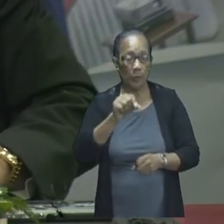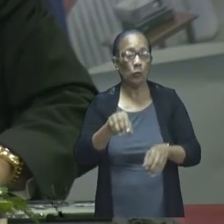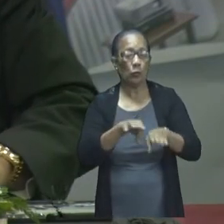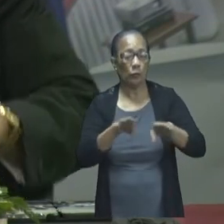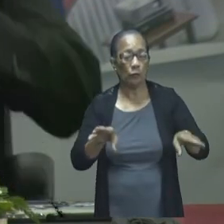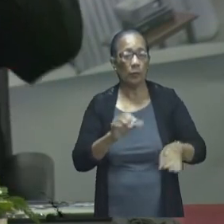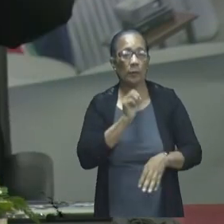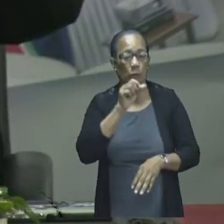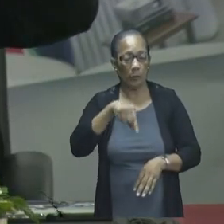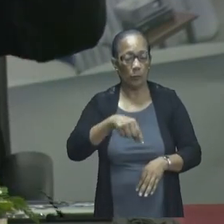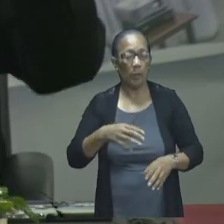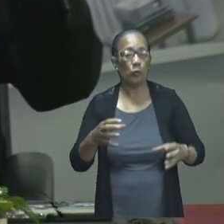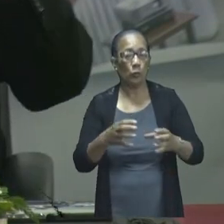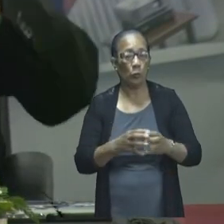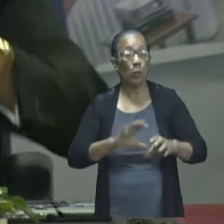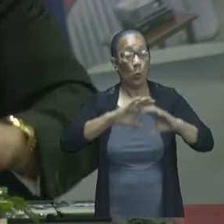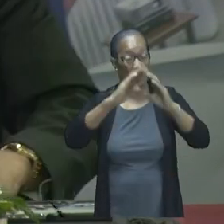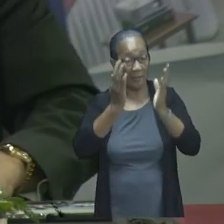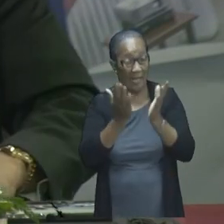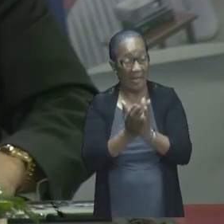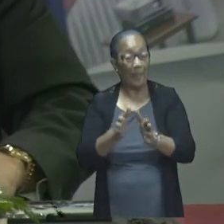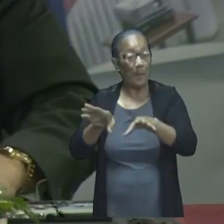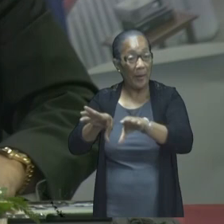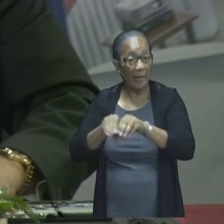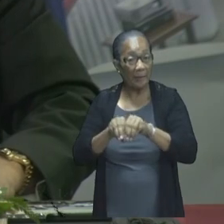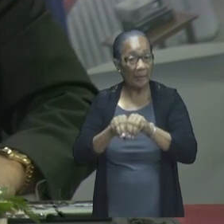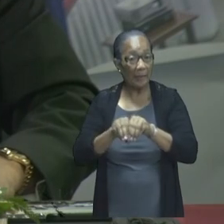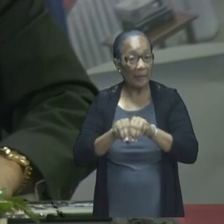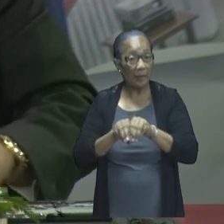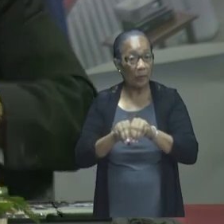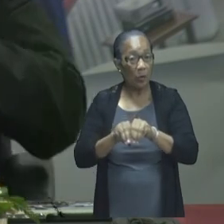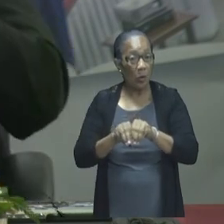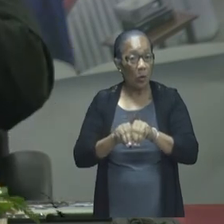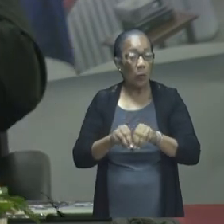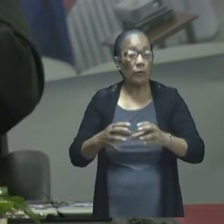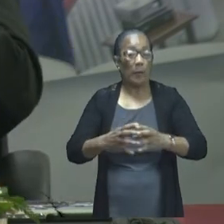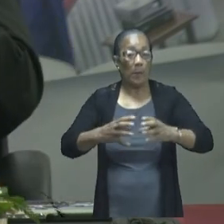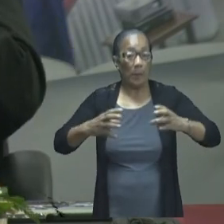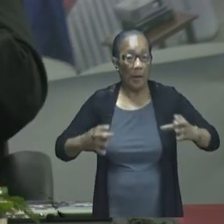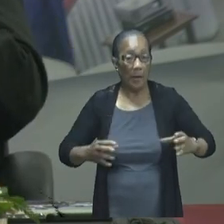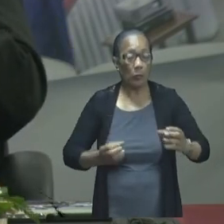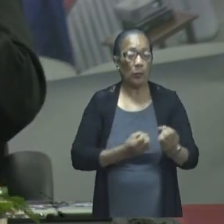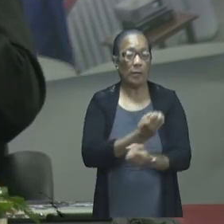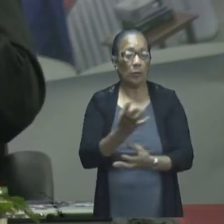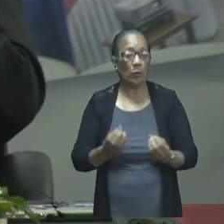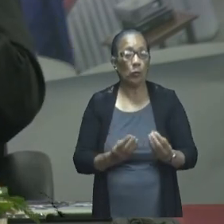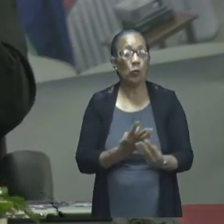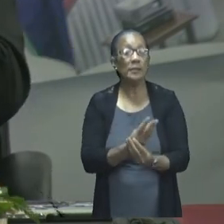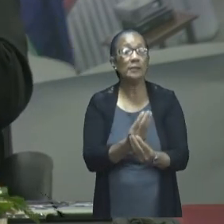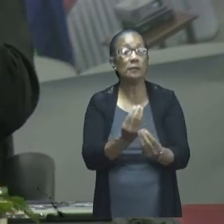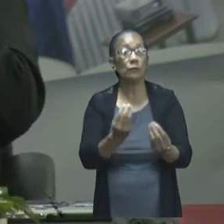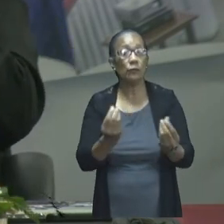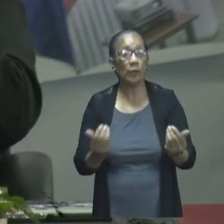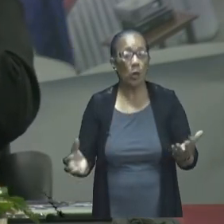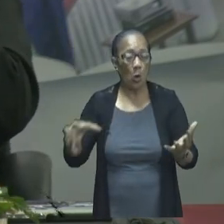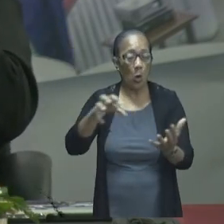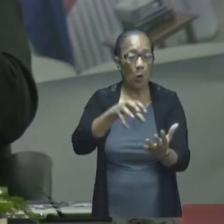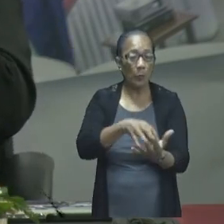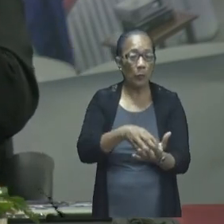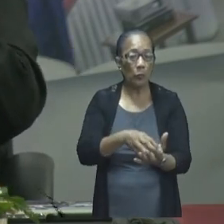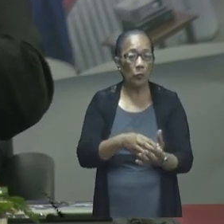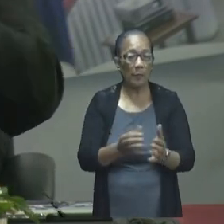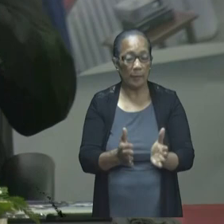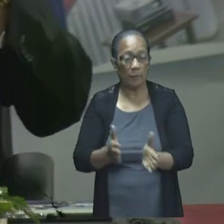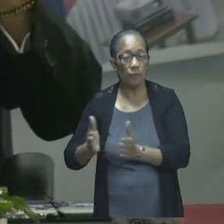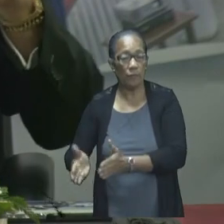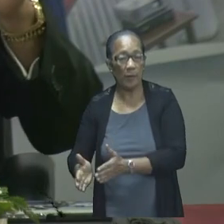doen wat al deze maatregelen in die macro-economische sfeer die waar opgenomen in de urgentie fase die hebben afgesloten